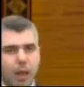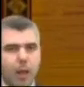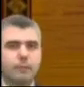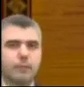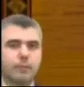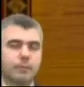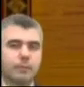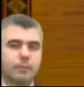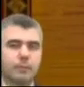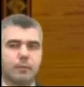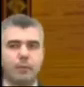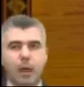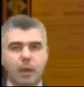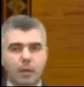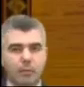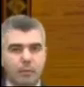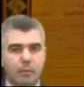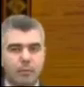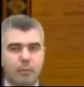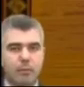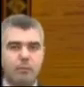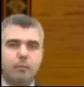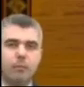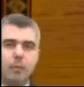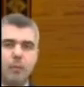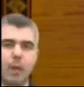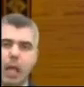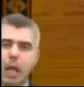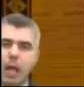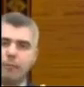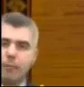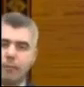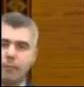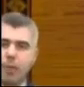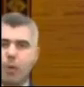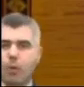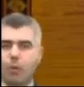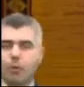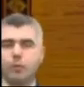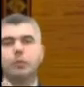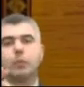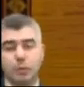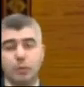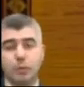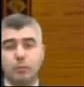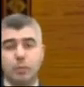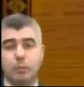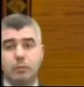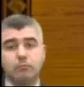في إطار طموح خاص شبابنا، فكلانا سنخضع